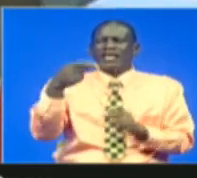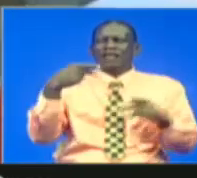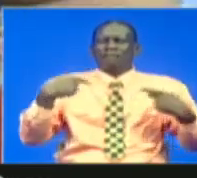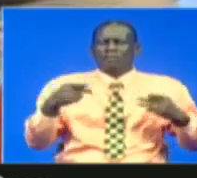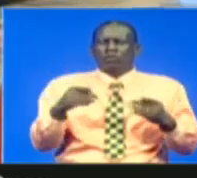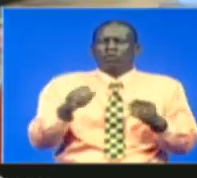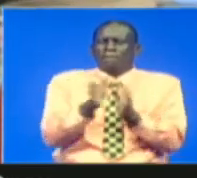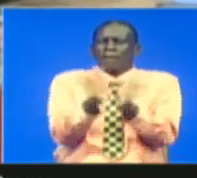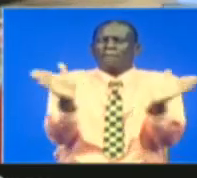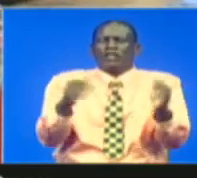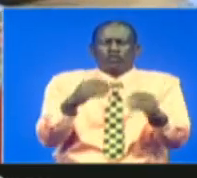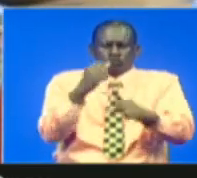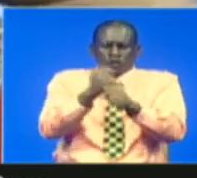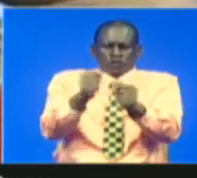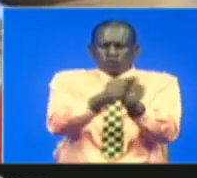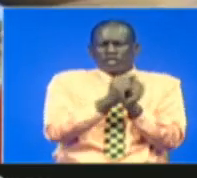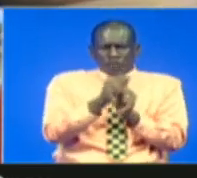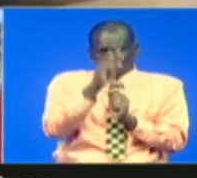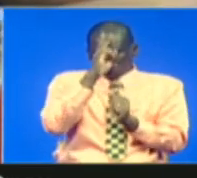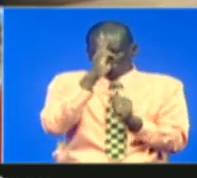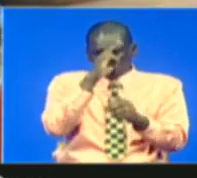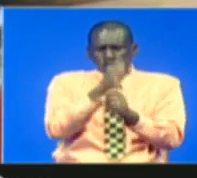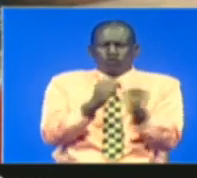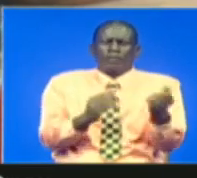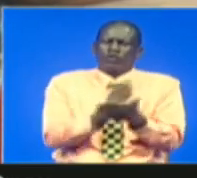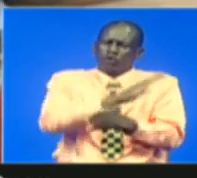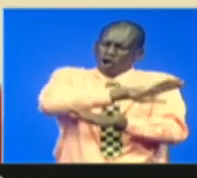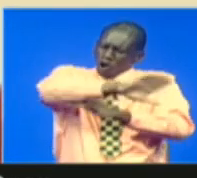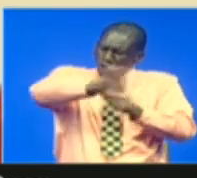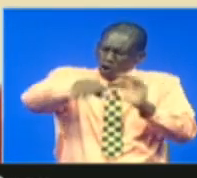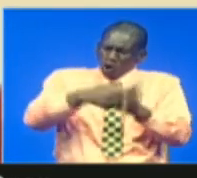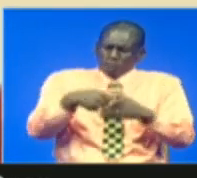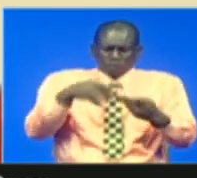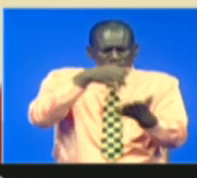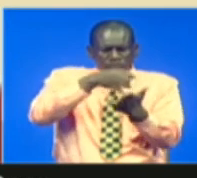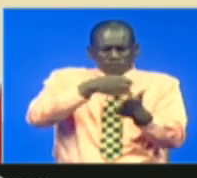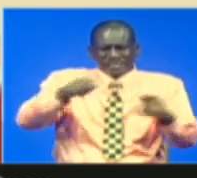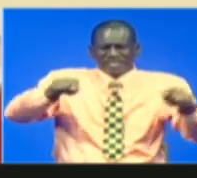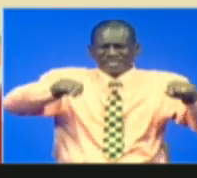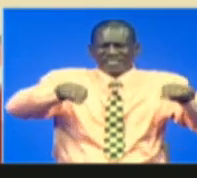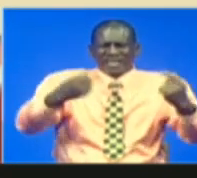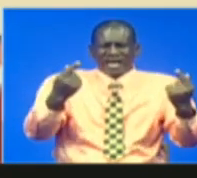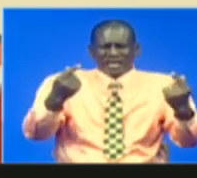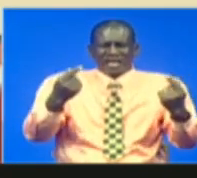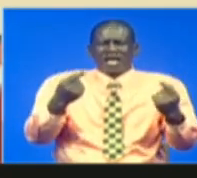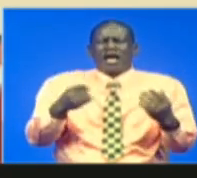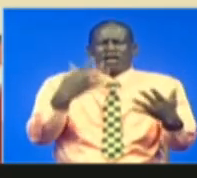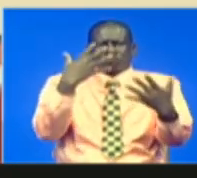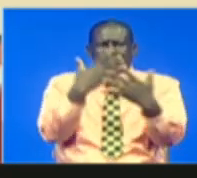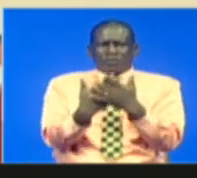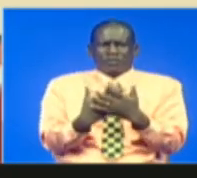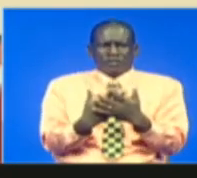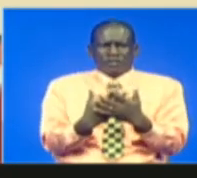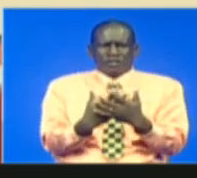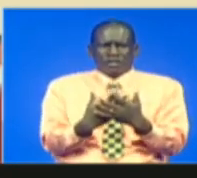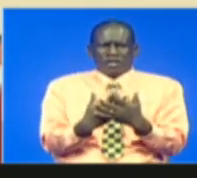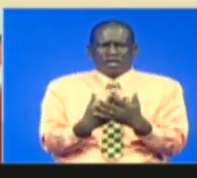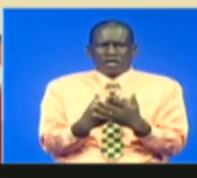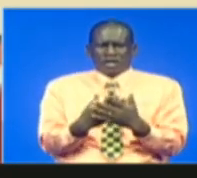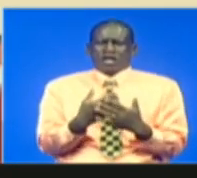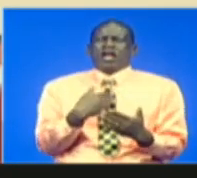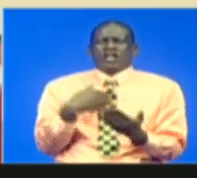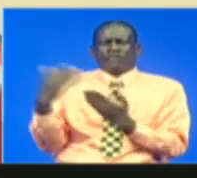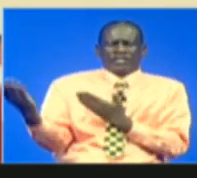ili kuhakikisha kwamba waliohusika na tukio hilo wamekamatwa. I am effectively briefed of what the DCI has been